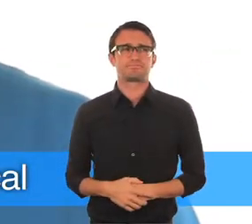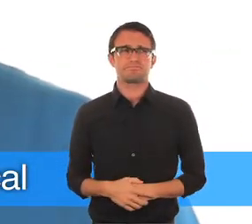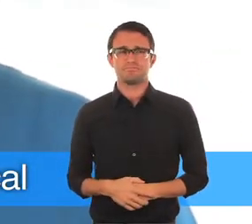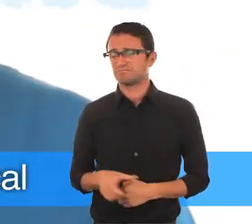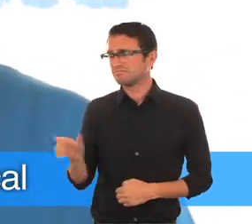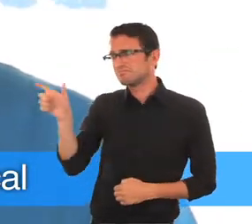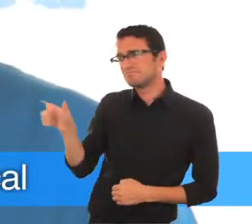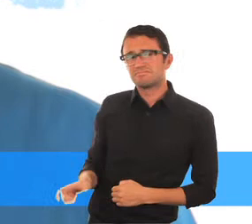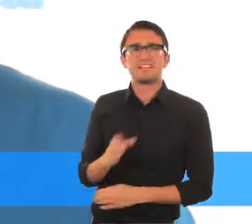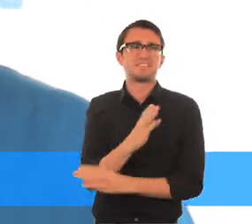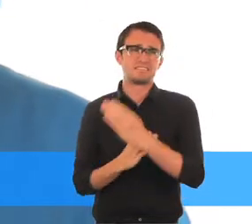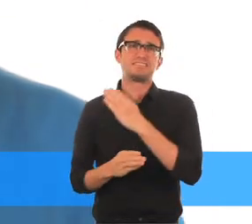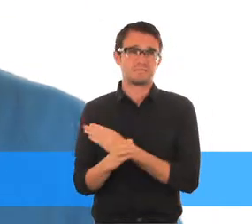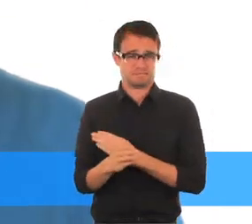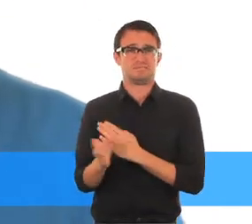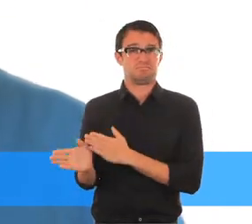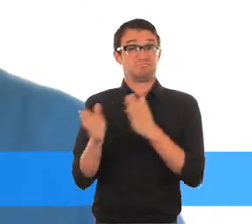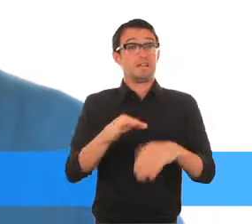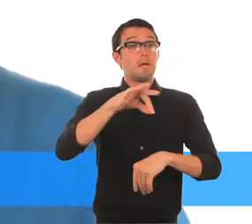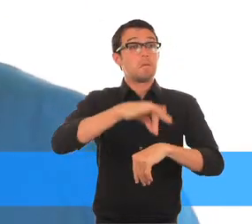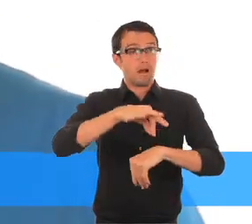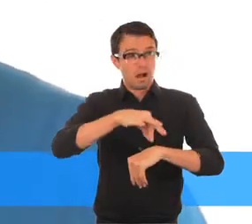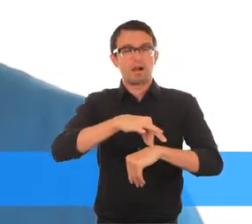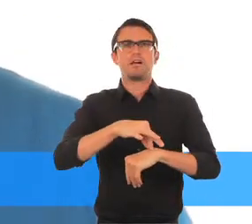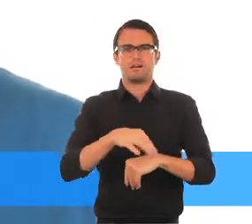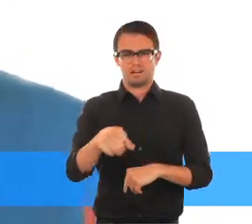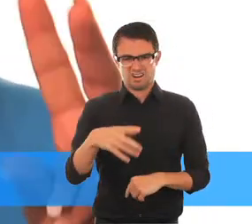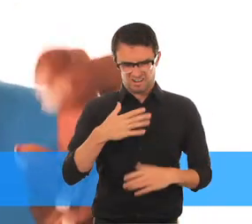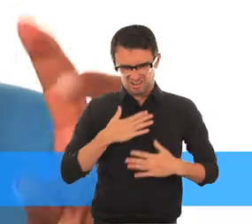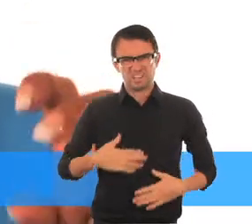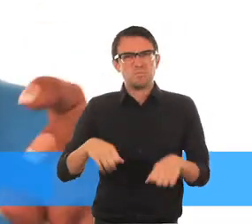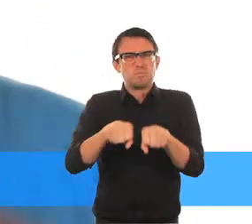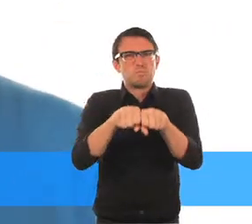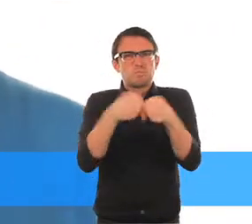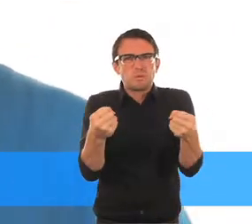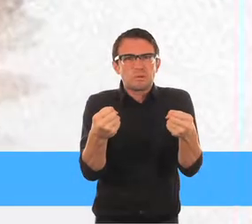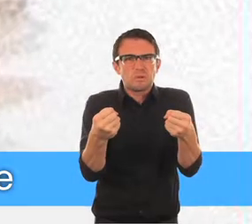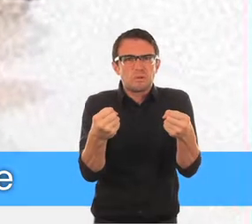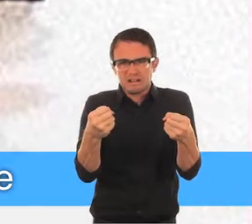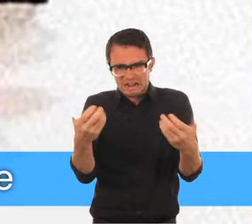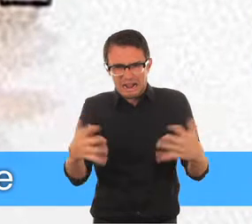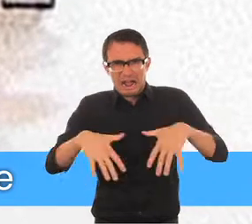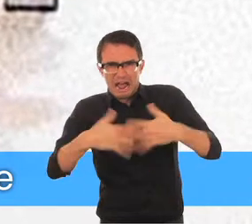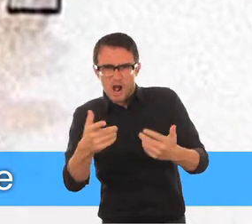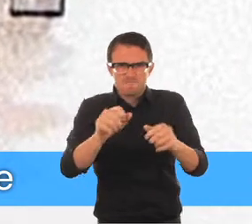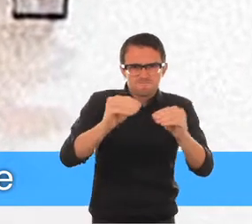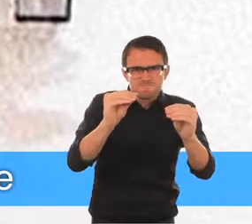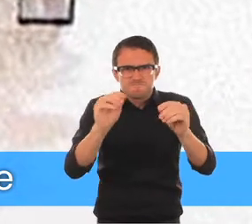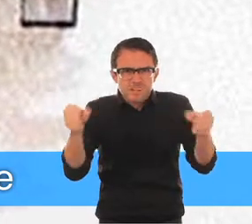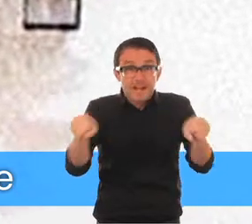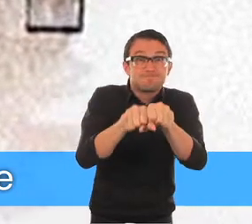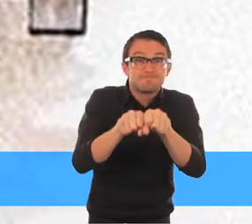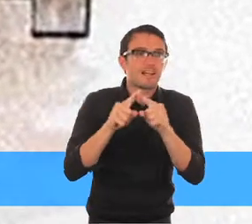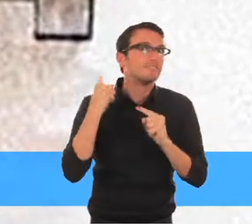comme un état purement médical dont souffre un individu et qui devrait être soigné. L'accent porte sur la notion de rectification de la